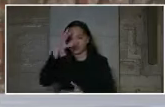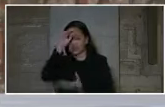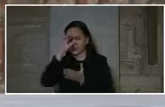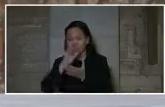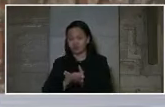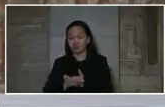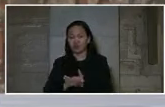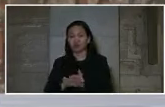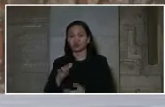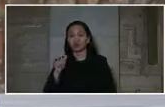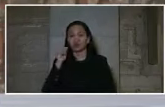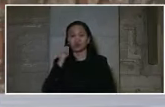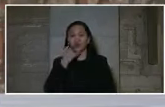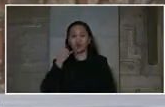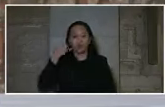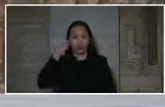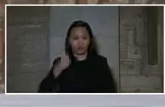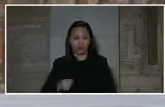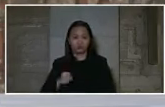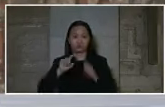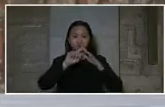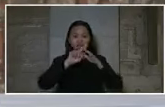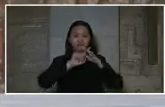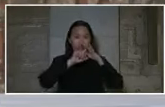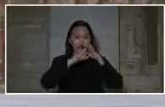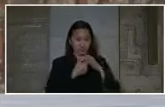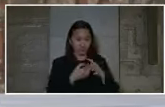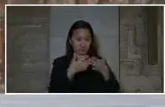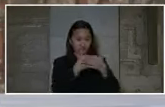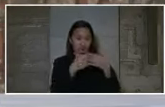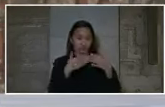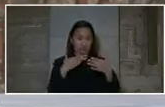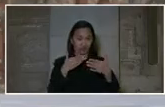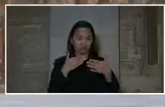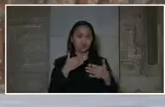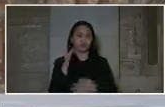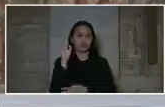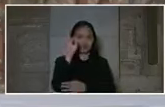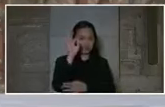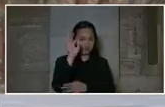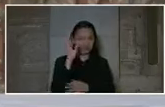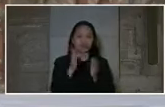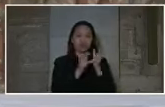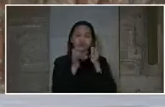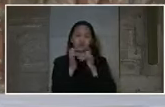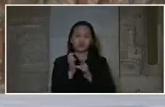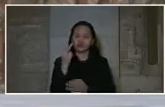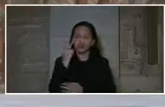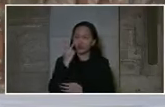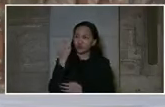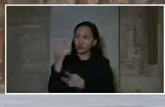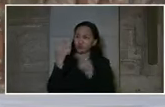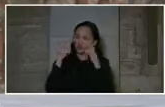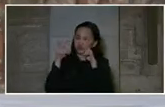bago pa man nagsimulang mangaral si Jesus, makita ang kanyang anak na namamatay sa krus?